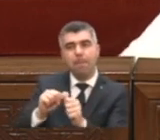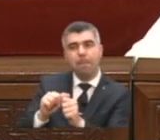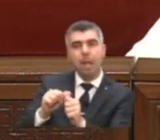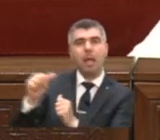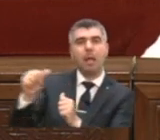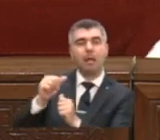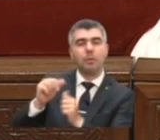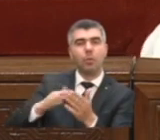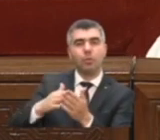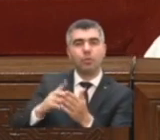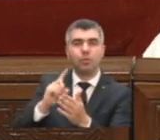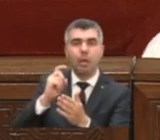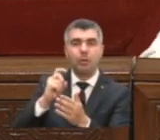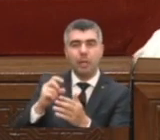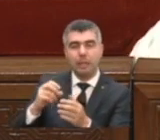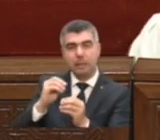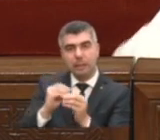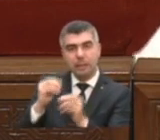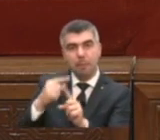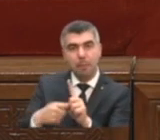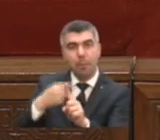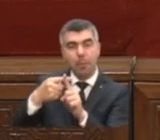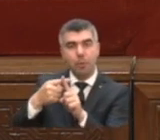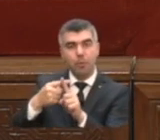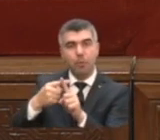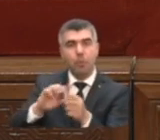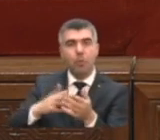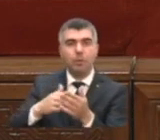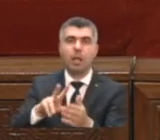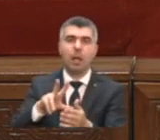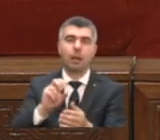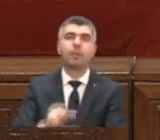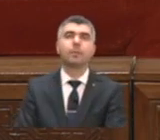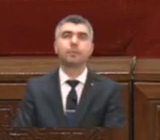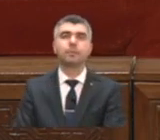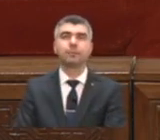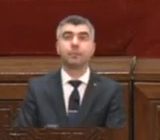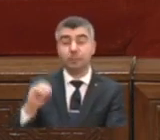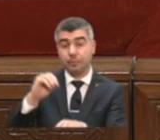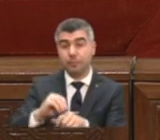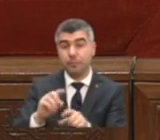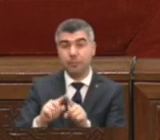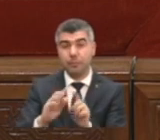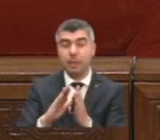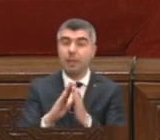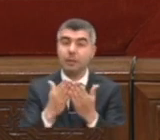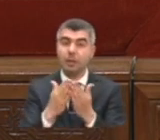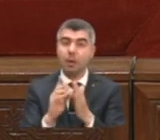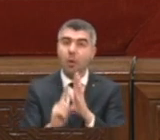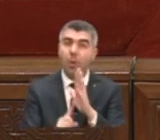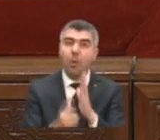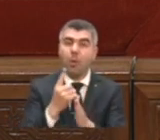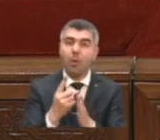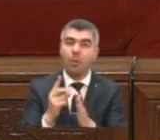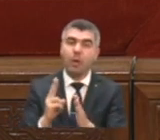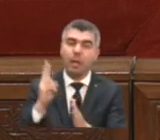تقريبا شهريه فين ما تزاد شي حاجه تنعرفوها وتندخلوها في الاحصاء. كذلك واحد السجل الوطني، وهذه اول مره تنطلق